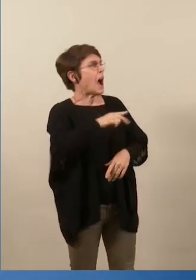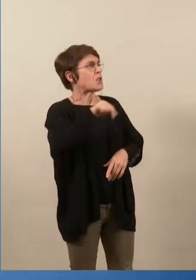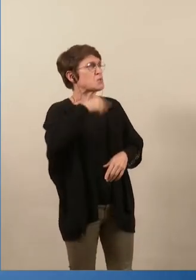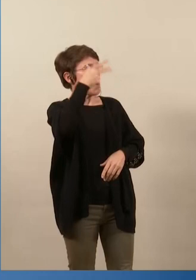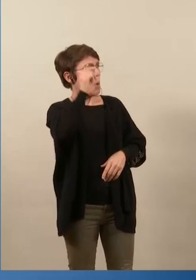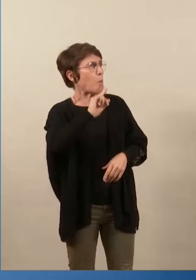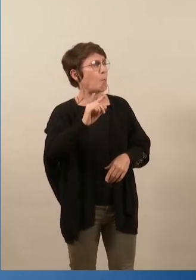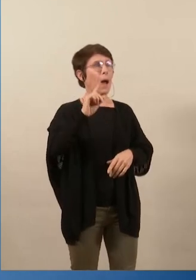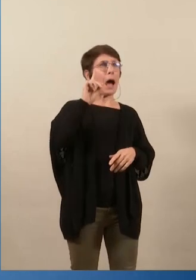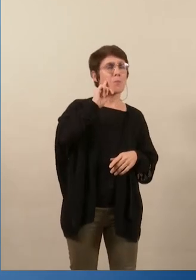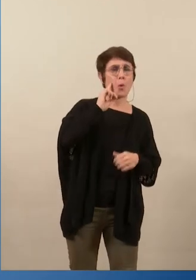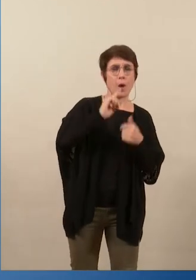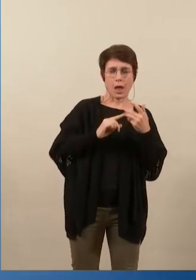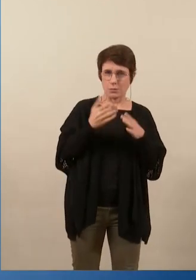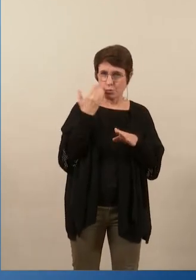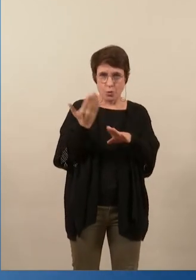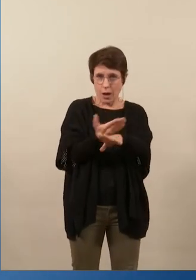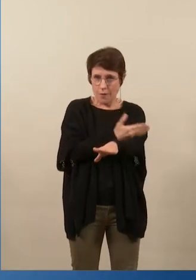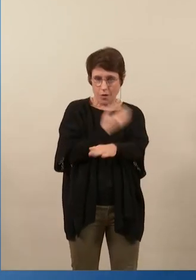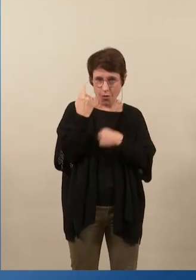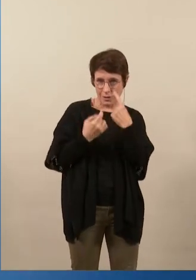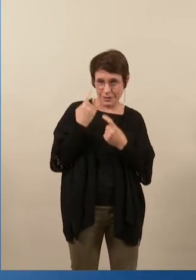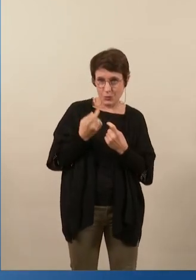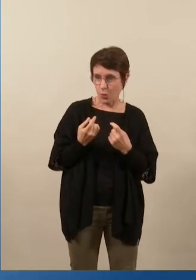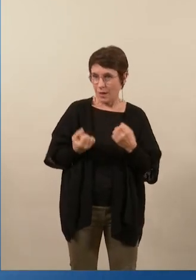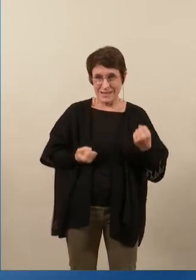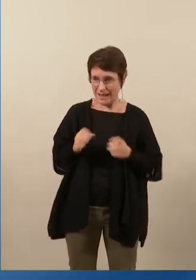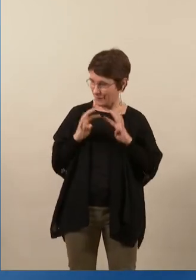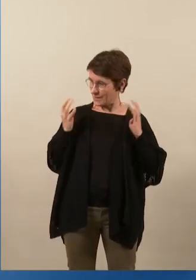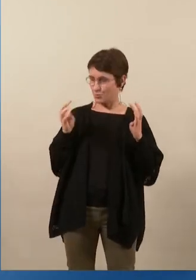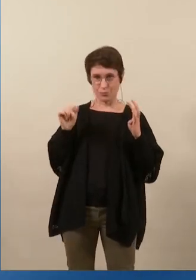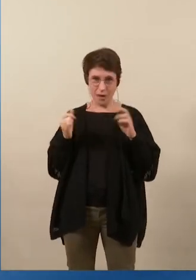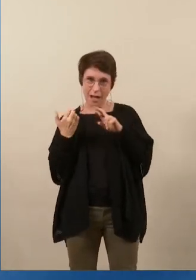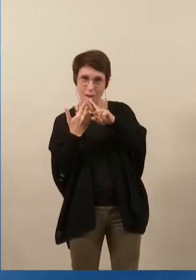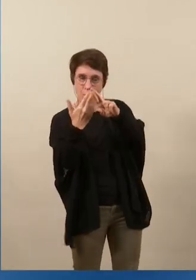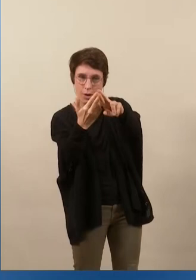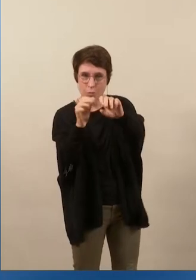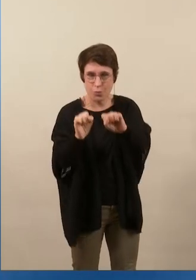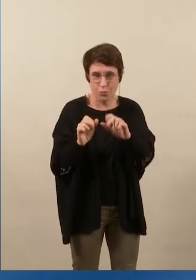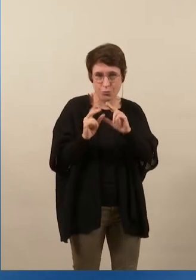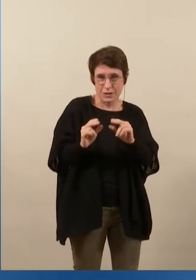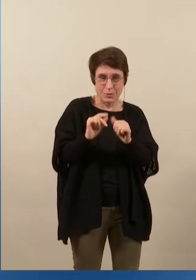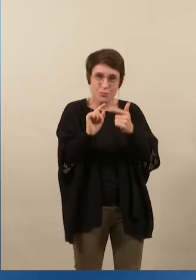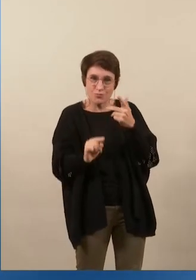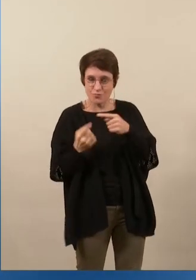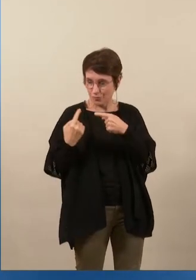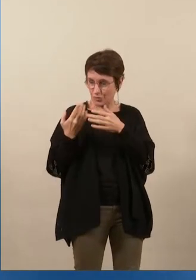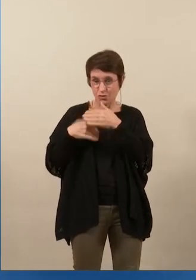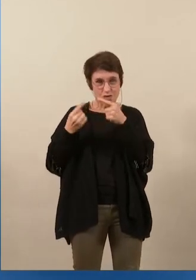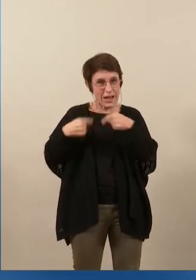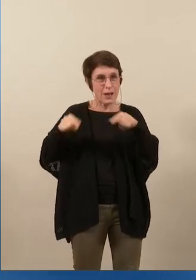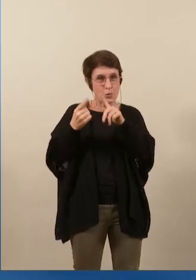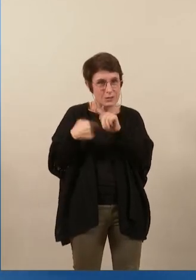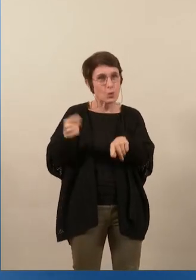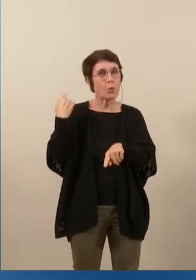commission là où quand les services sont présents et peuvent apporter un éclairage sur les telle ou telle orientation tel ou tel tel telle notion qui est abordé tel ou